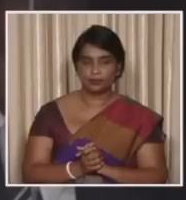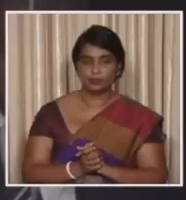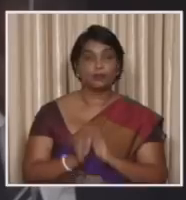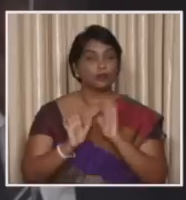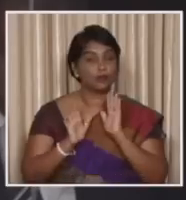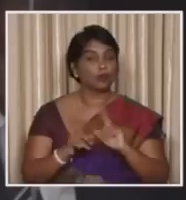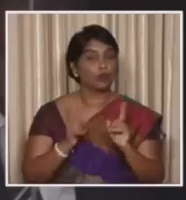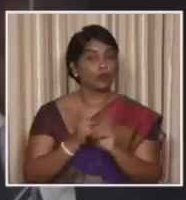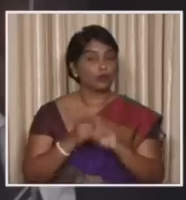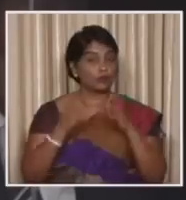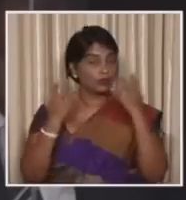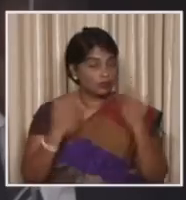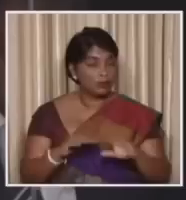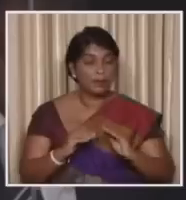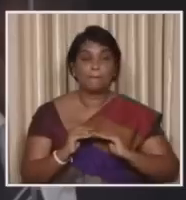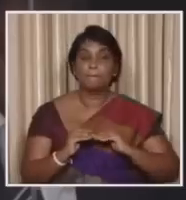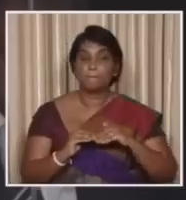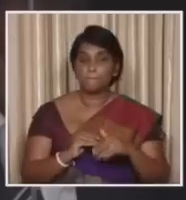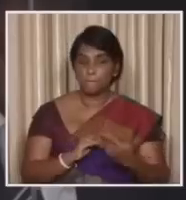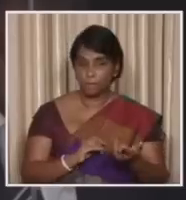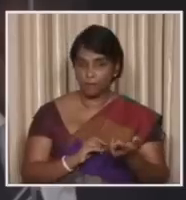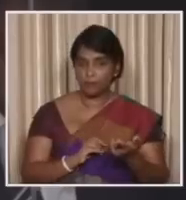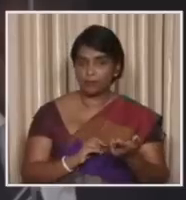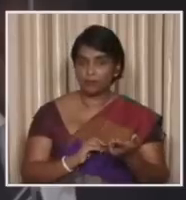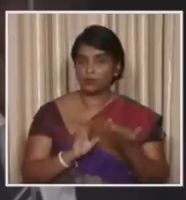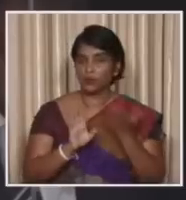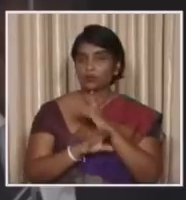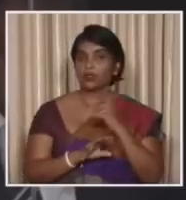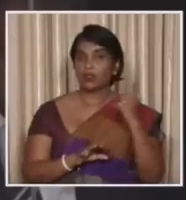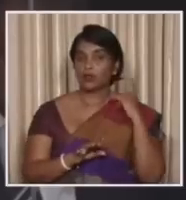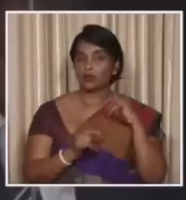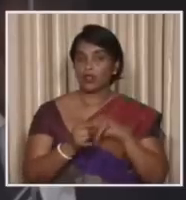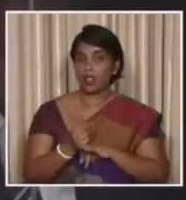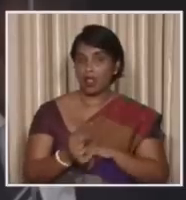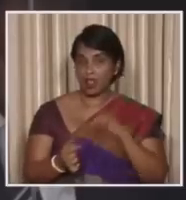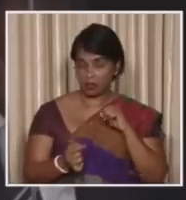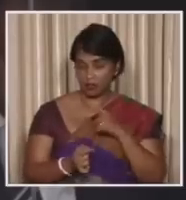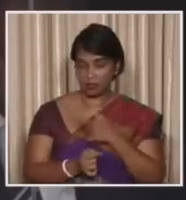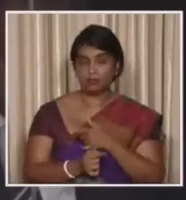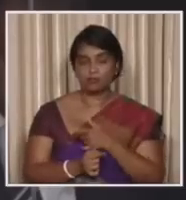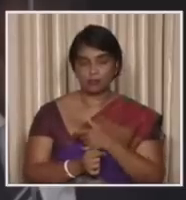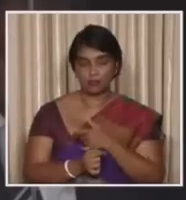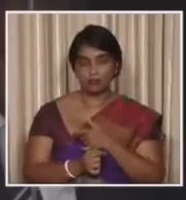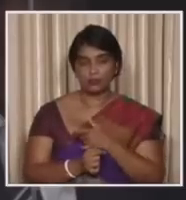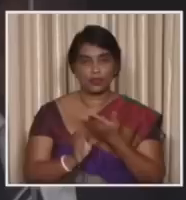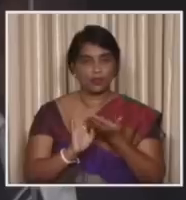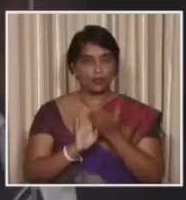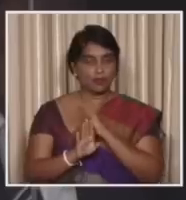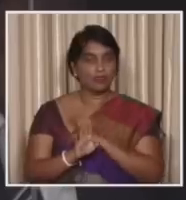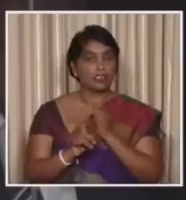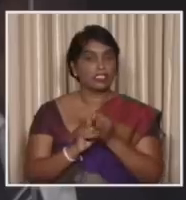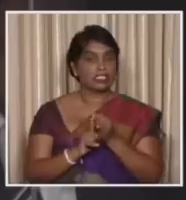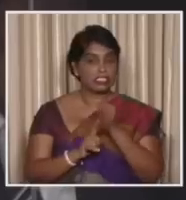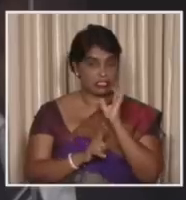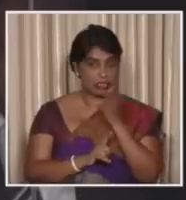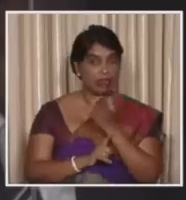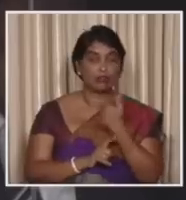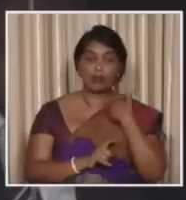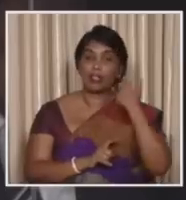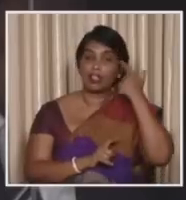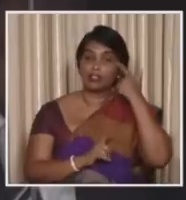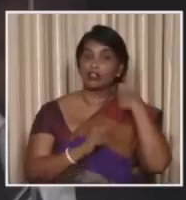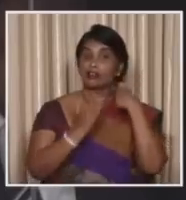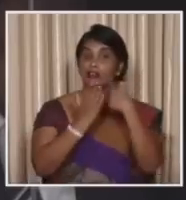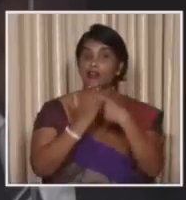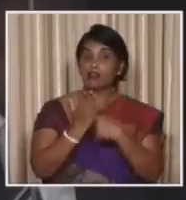නමුත් යුද්ධය අවසන් වුණාන් පස්සේ හිටපු ආරක්ෂක ලේකම් මේ වෙලාවේ මීට කලින් හිටපු ජනාධිපති එතුමා හිතුවේ මම මේ